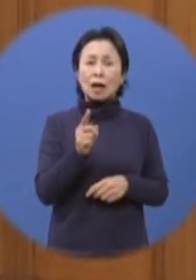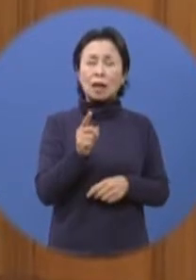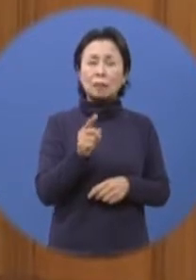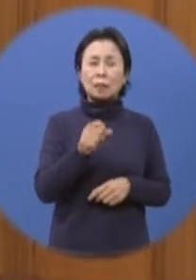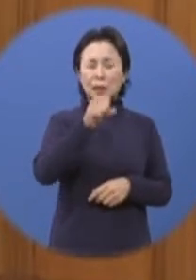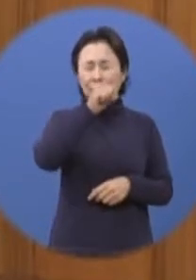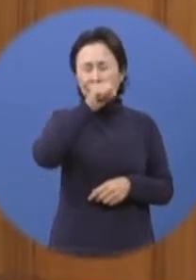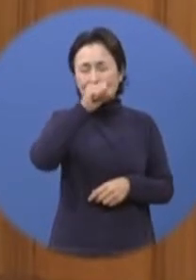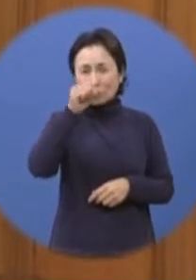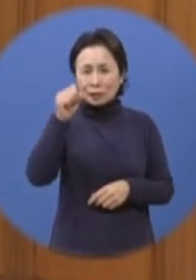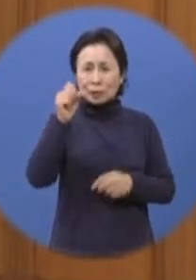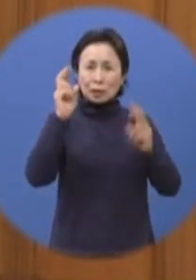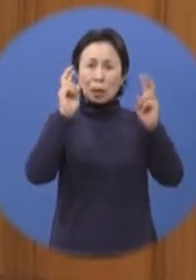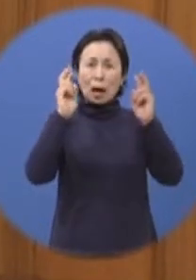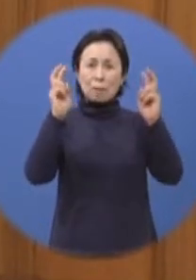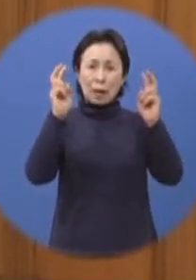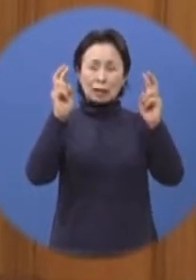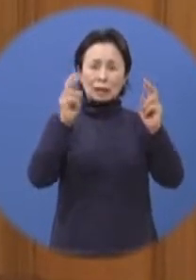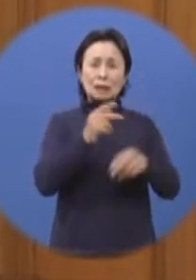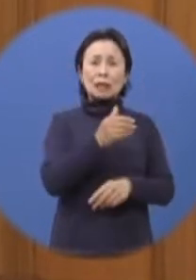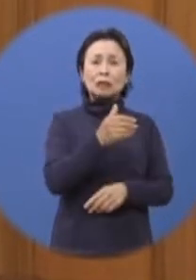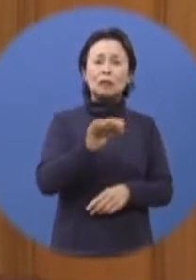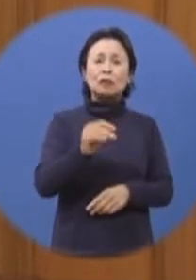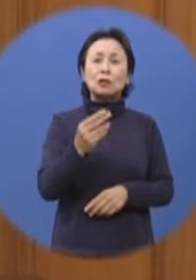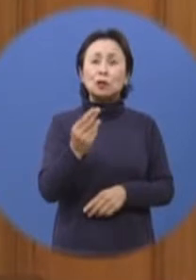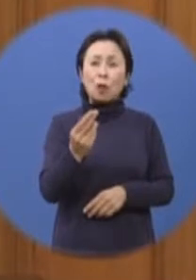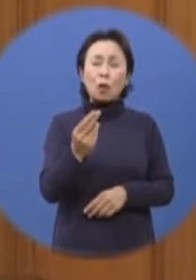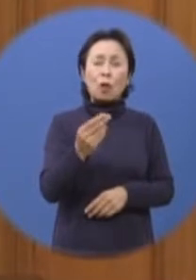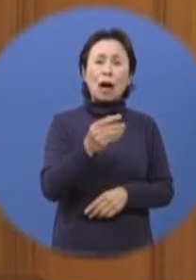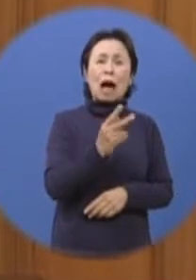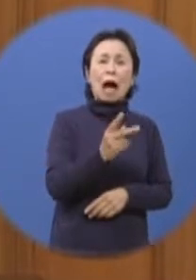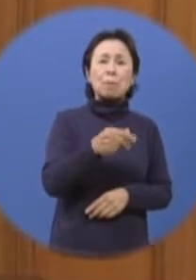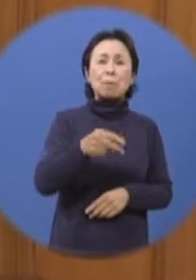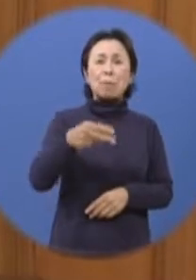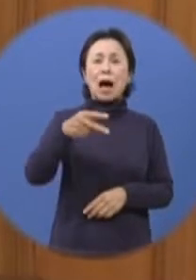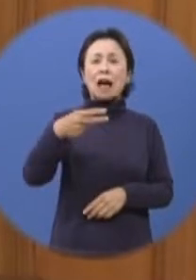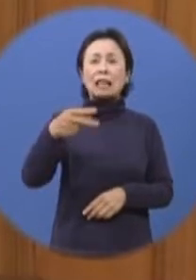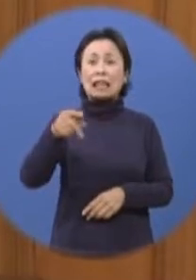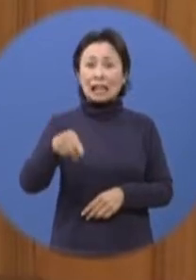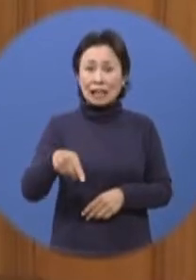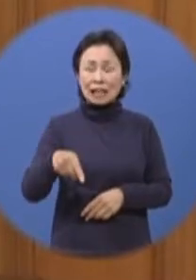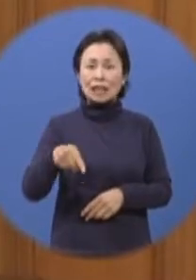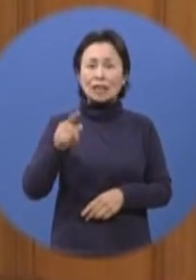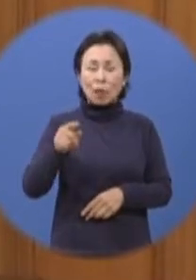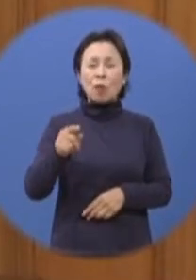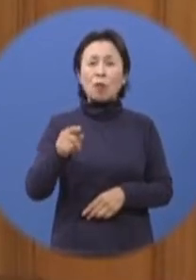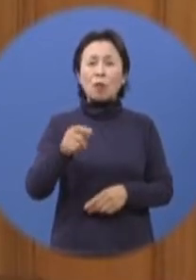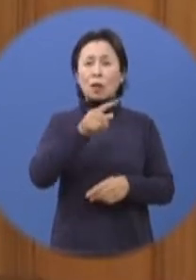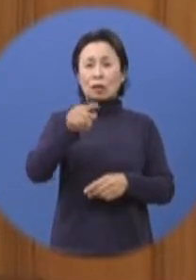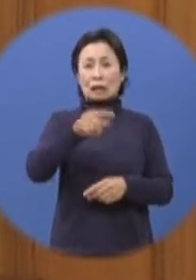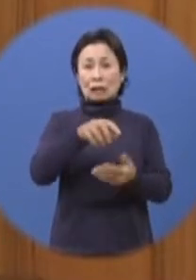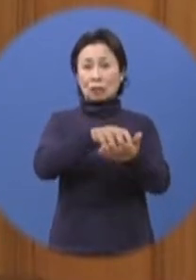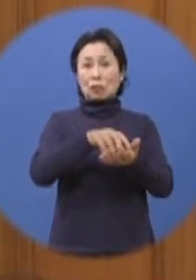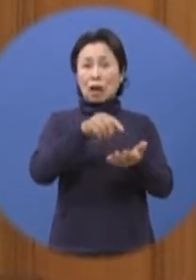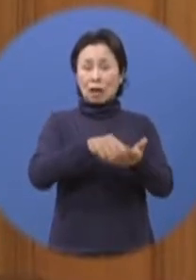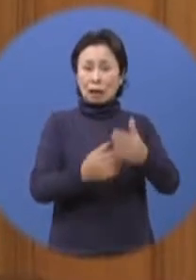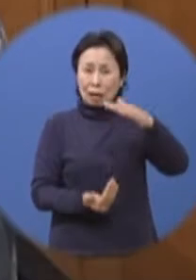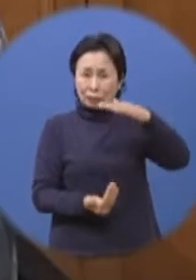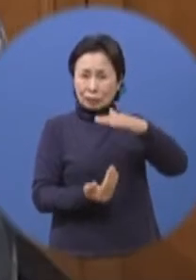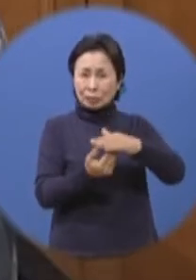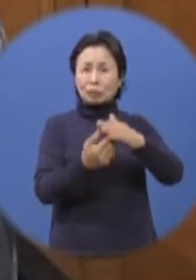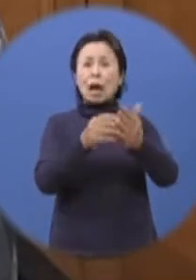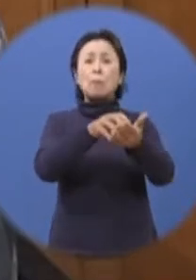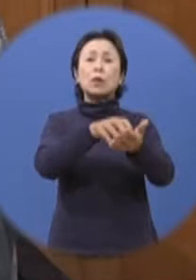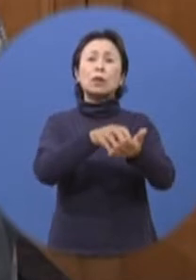カンパニーに大賞のグランプリんオーラが焼いたということなんですがこの賞はすごい症なんですよねそうなんです